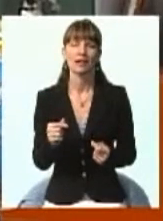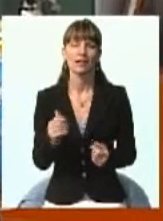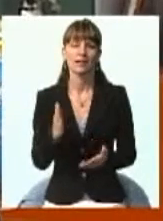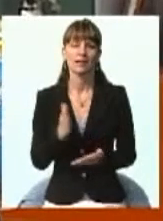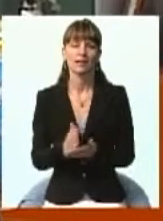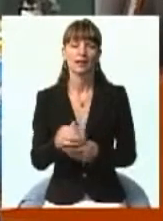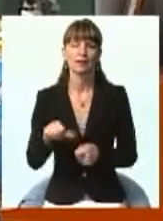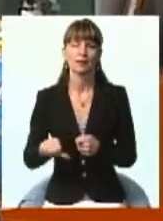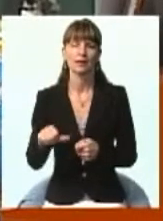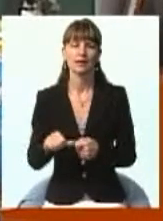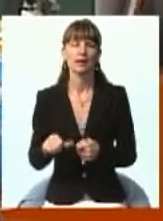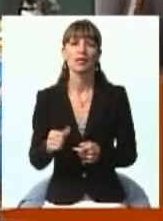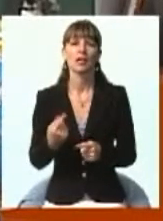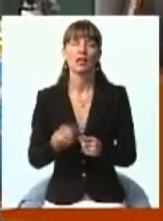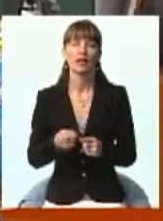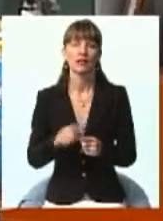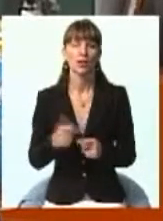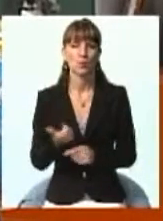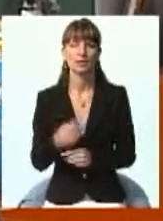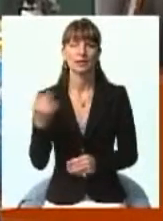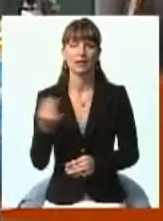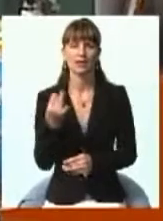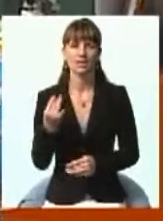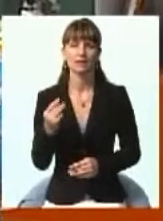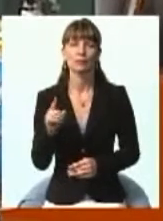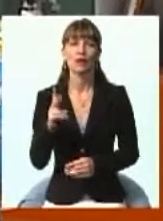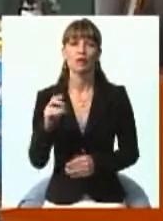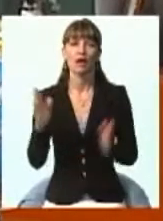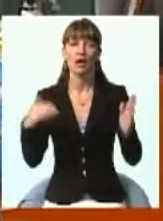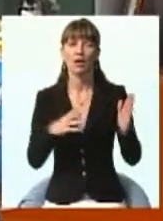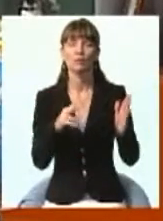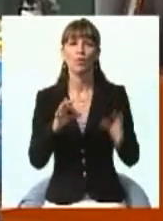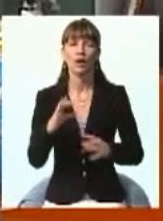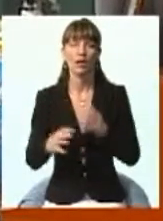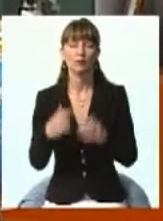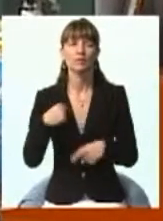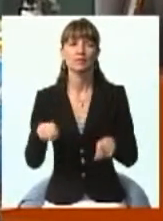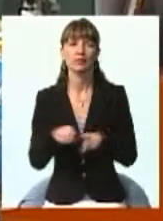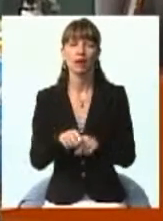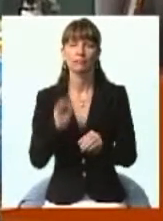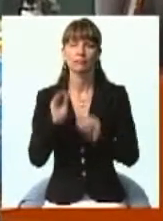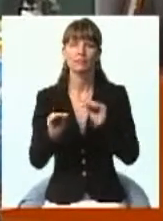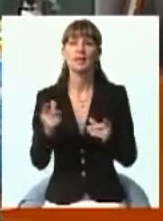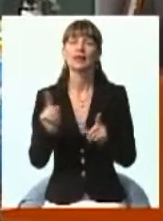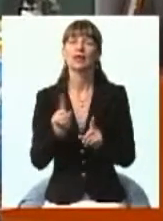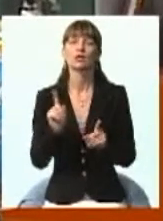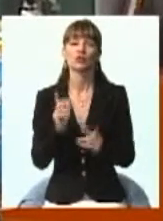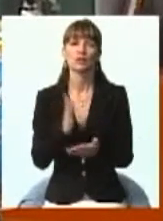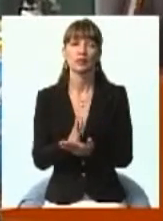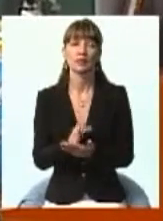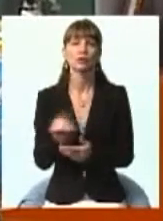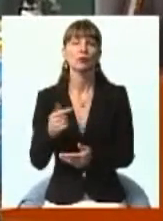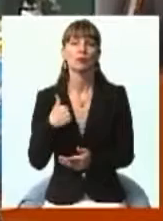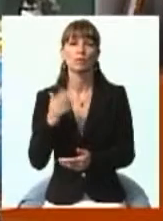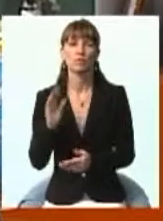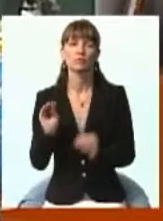знаходиться? І це дуже цікаво, тому що на картах по географії ми також позначаємо, де що знаходиться, і що